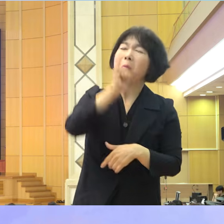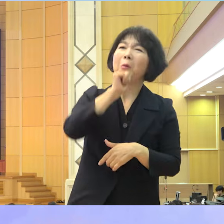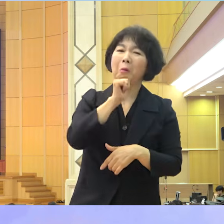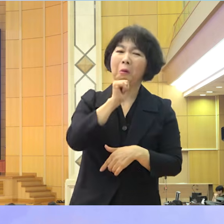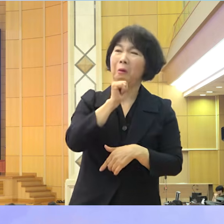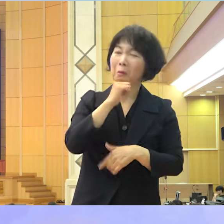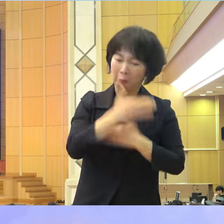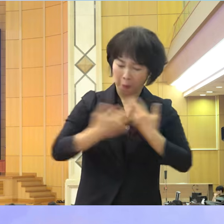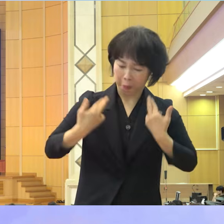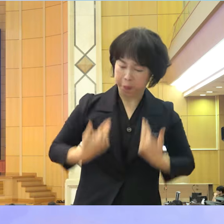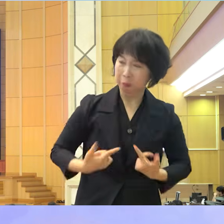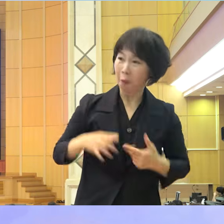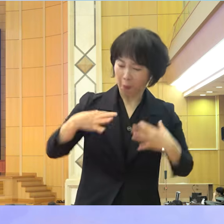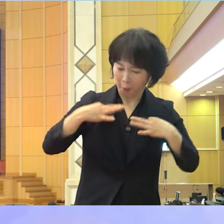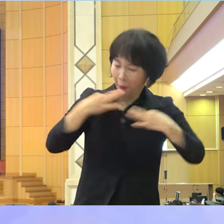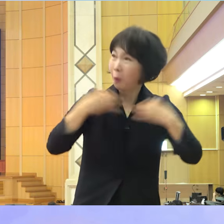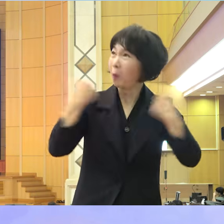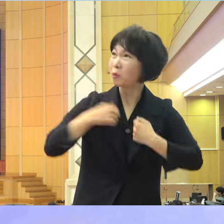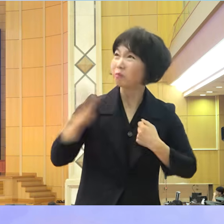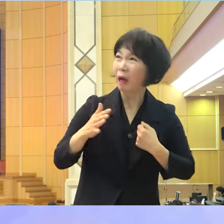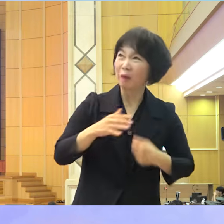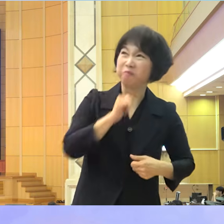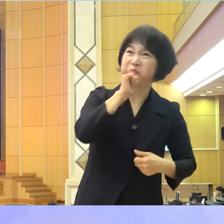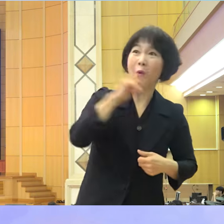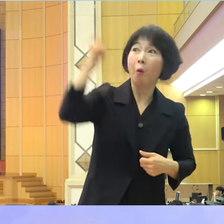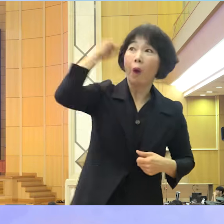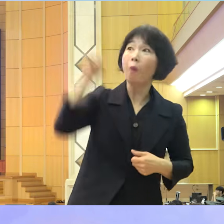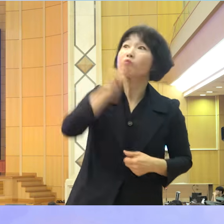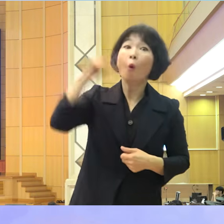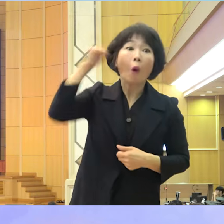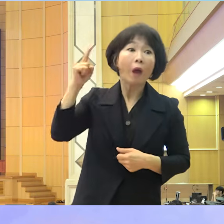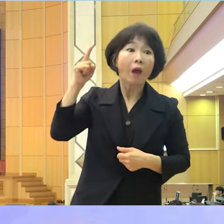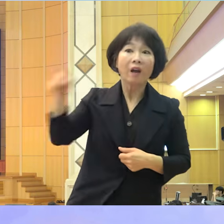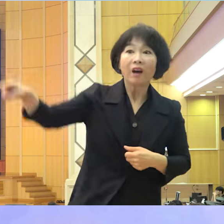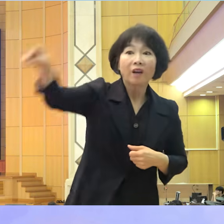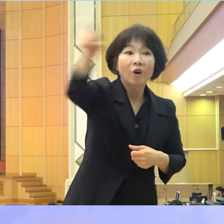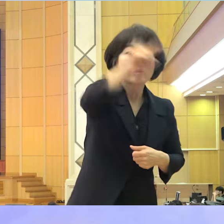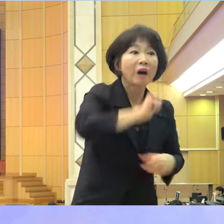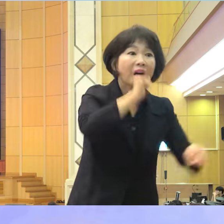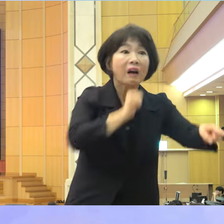왜 그렇게 살았을까? 우리 가난한 자를 대신하기 위해서.